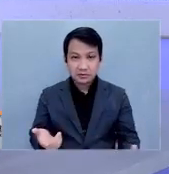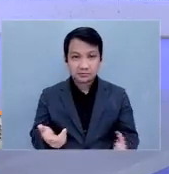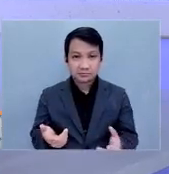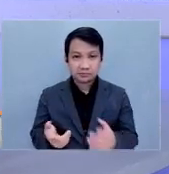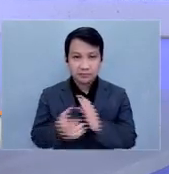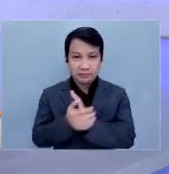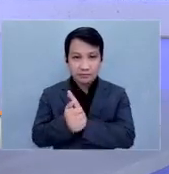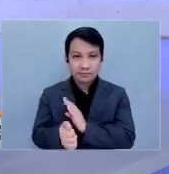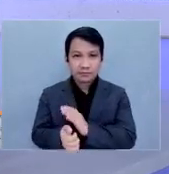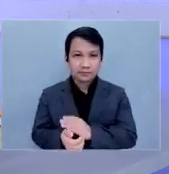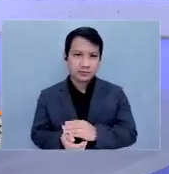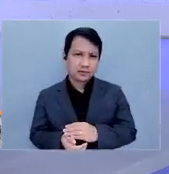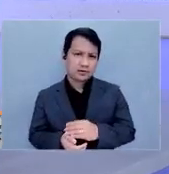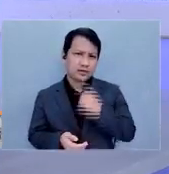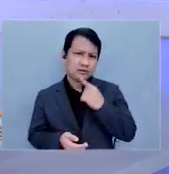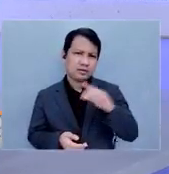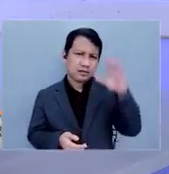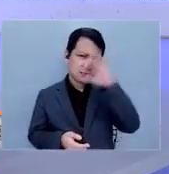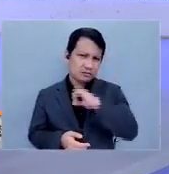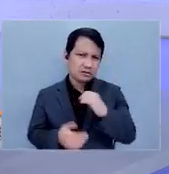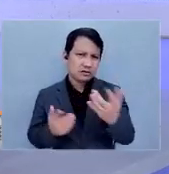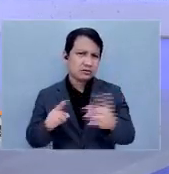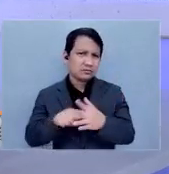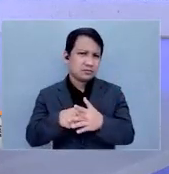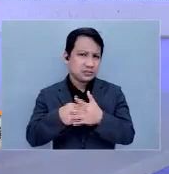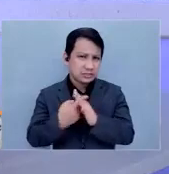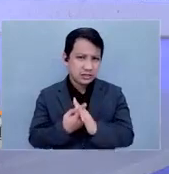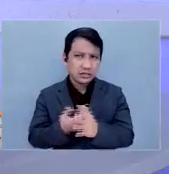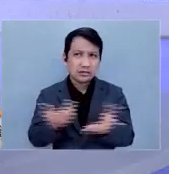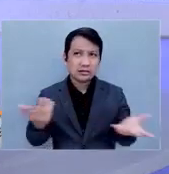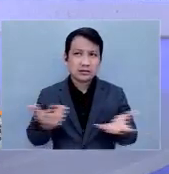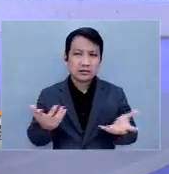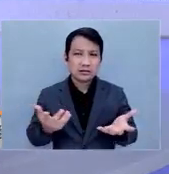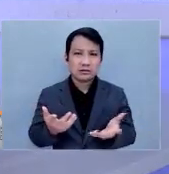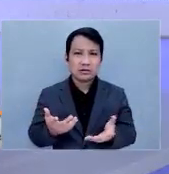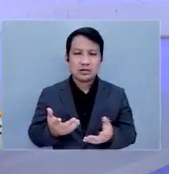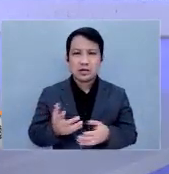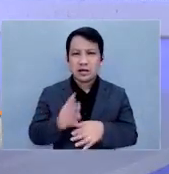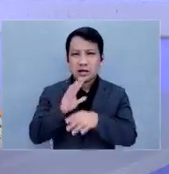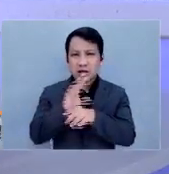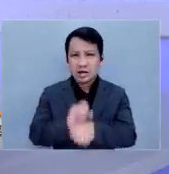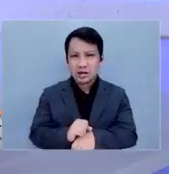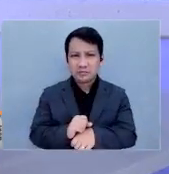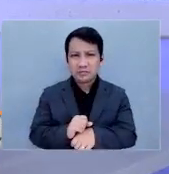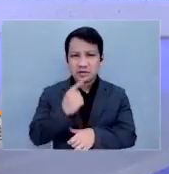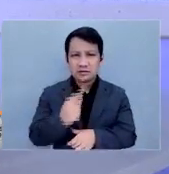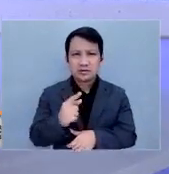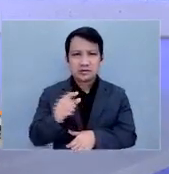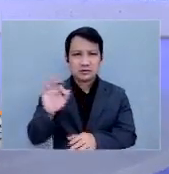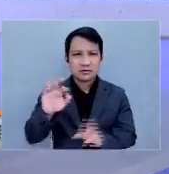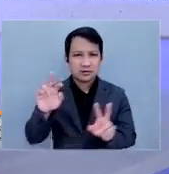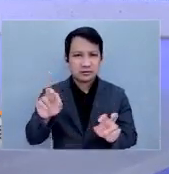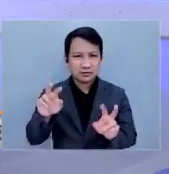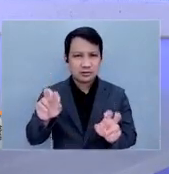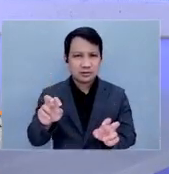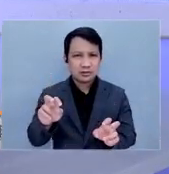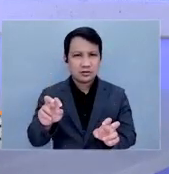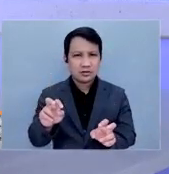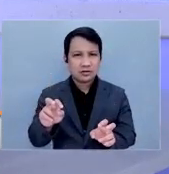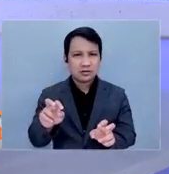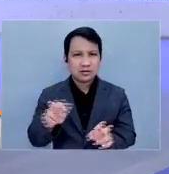eksperto, hindi matukoy kung kailan ba talaga nagsimula ang pamahiin na ito. Kahit na nga may tinatawag na tayong